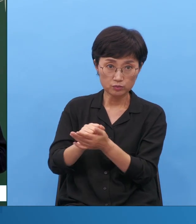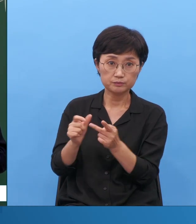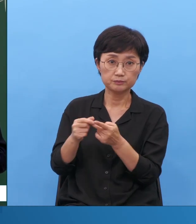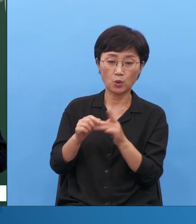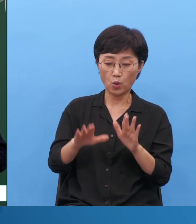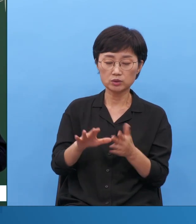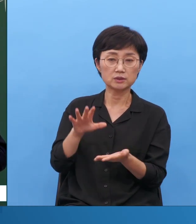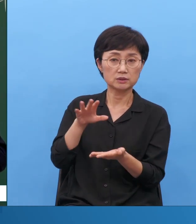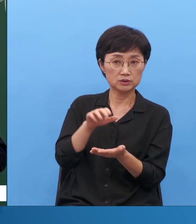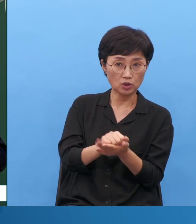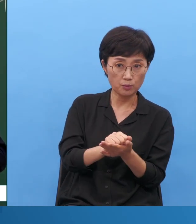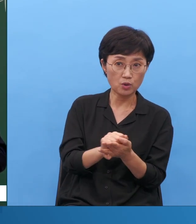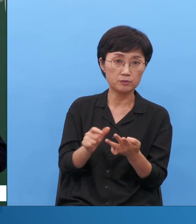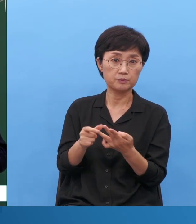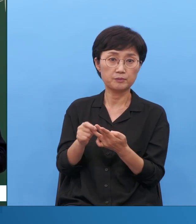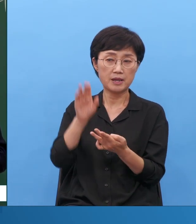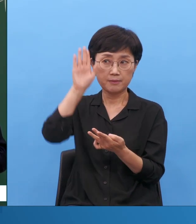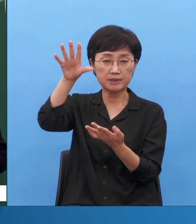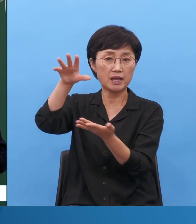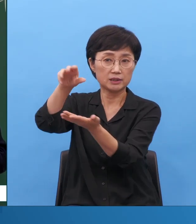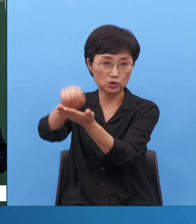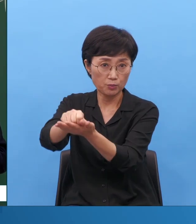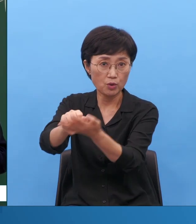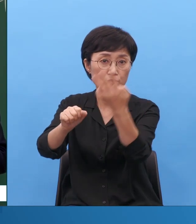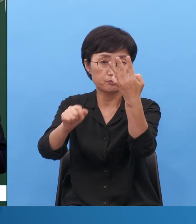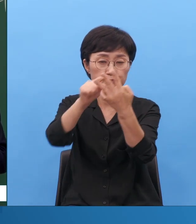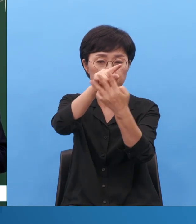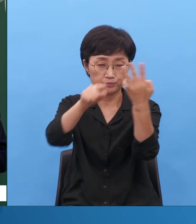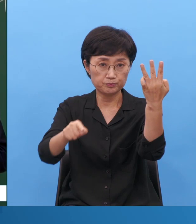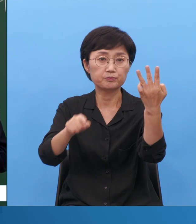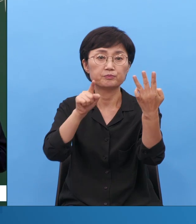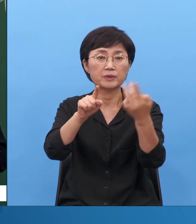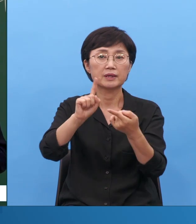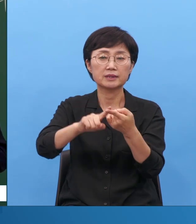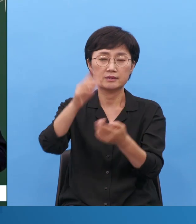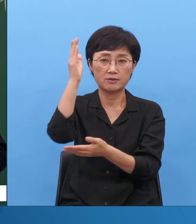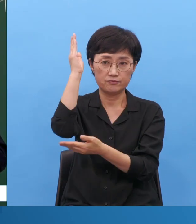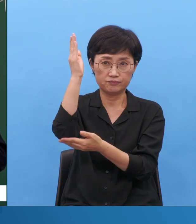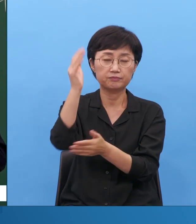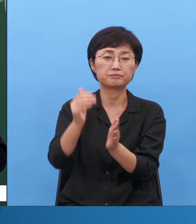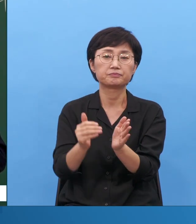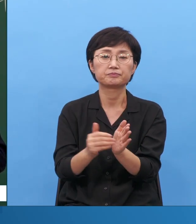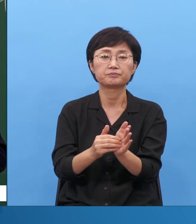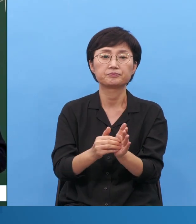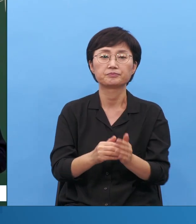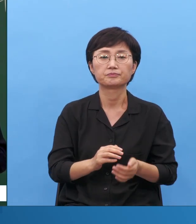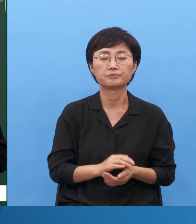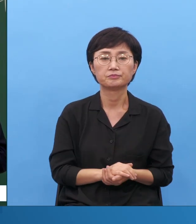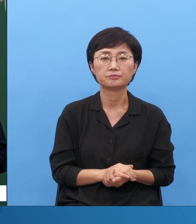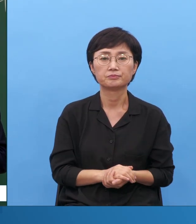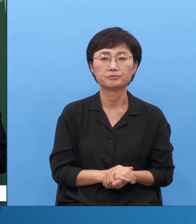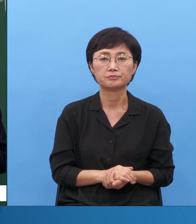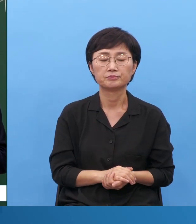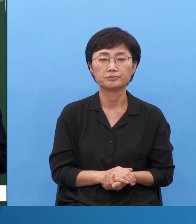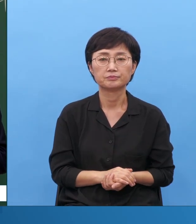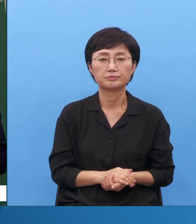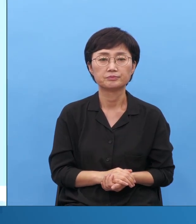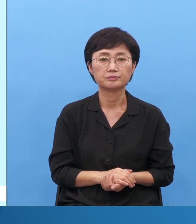오늘을 정복하라, 미래를 정복하라, 2030-2080 시대란 제목으로 3강의 메시지를